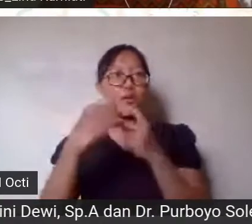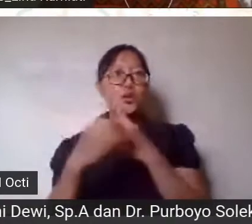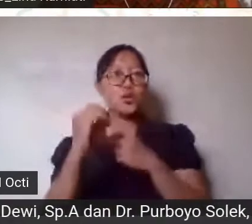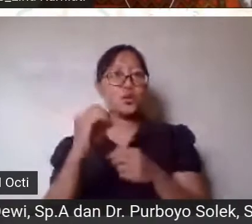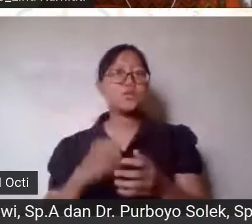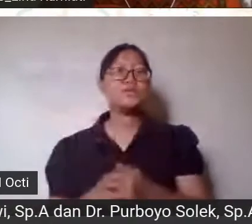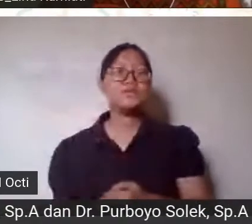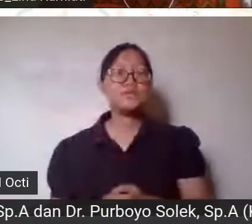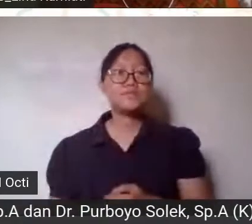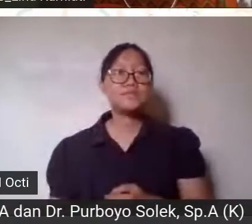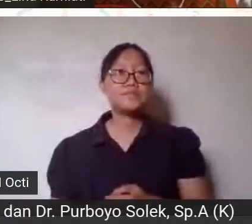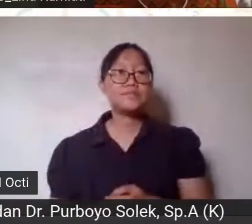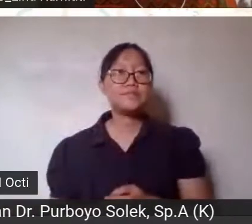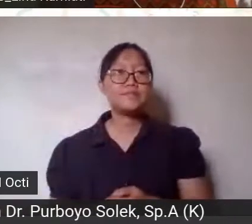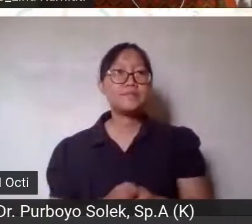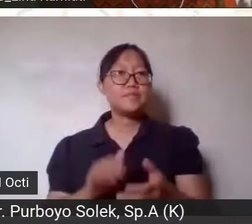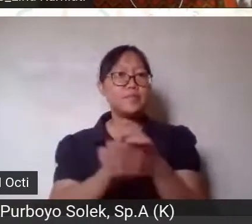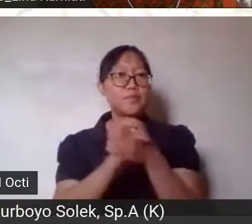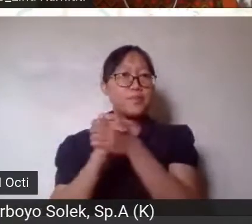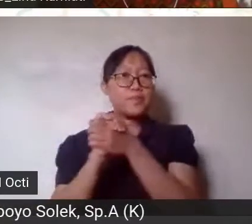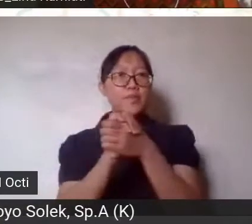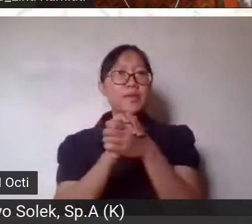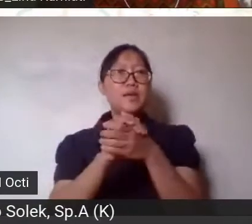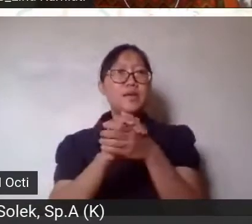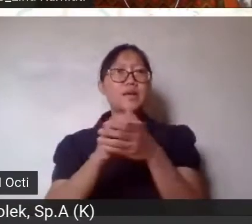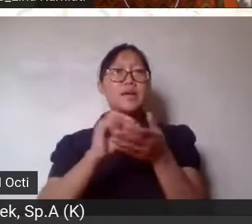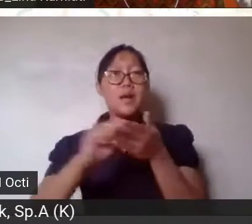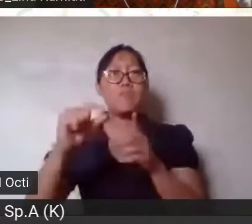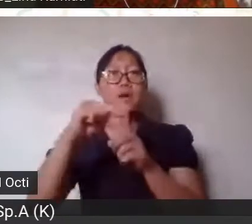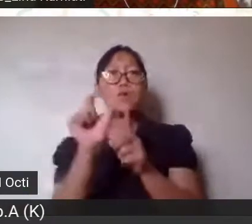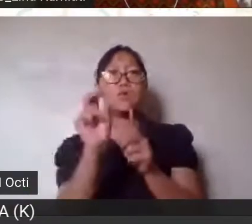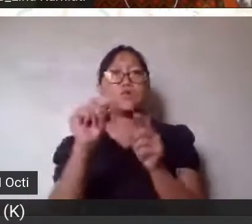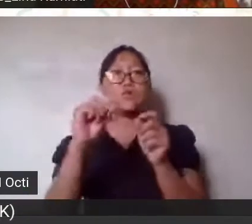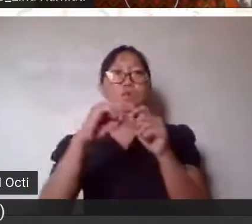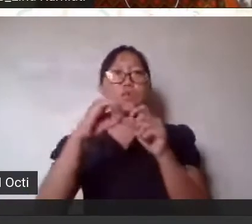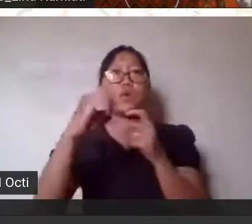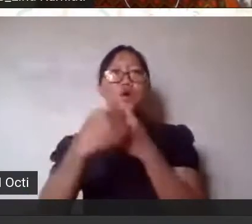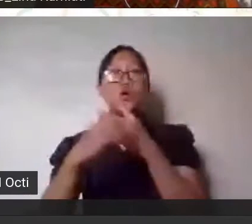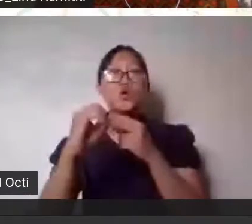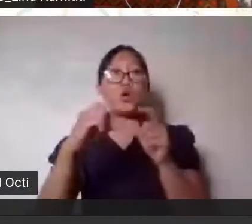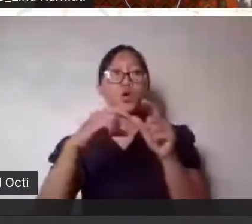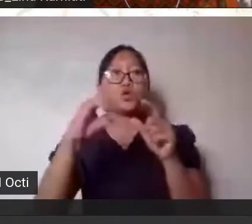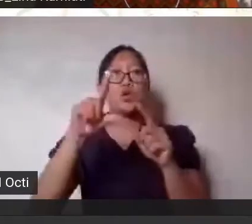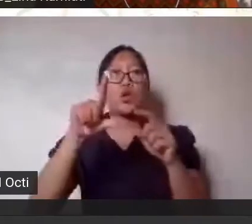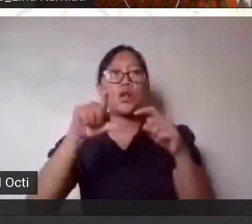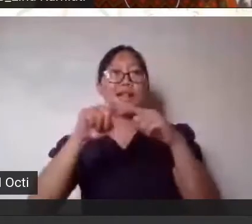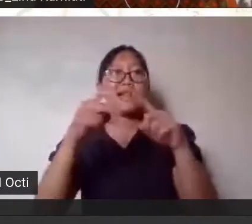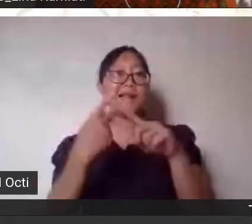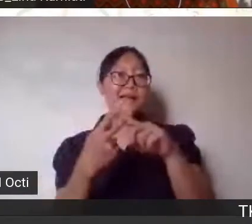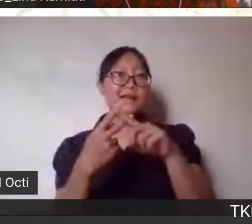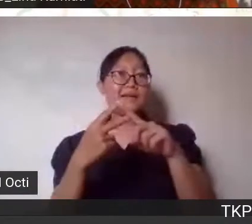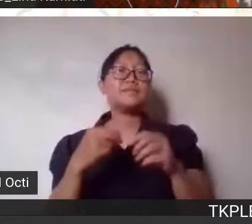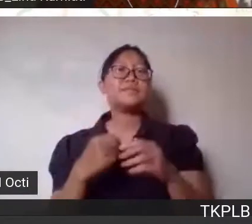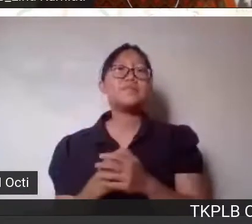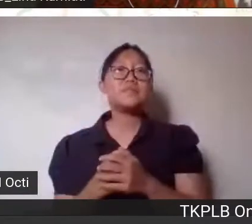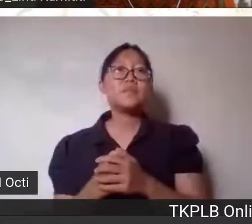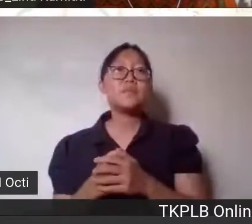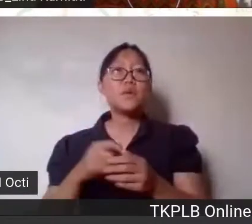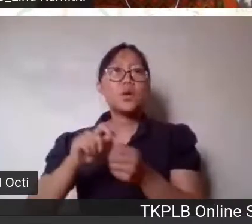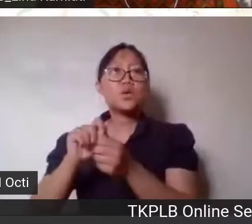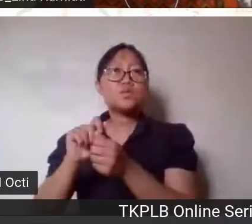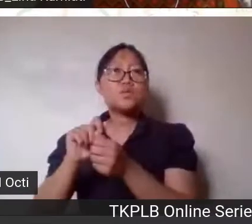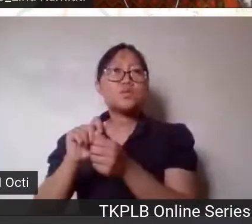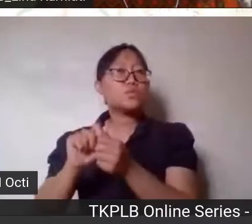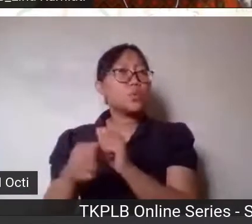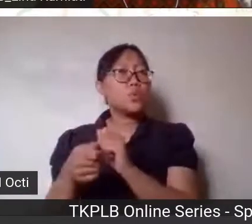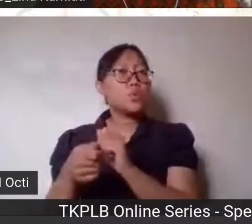bertugas sebetulnya sehari-hari di Fakultas Kedokteran Universitas Padjadjaran dan Rumah Sakit Hasan Sadikin Bandung.